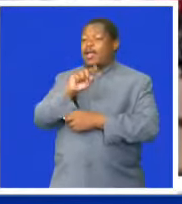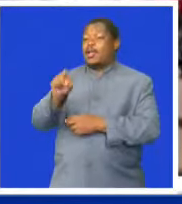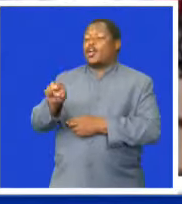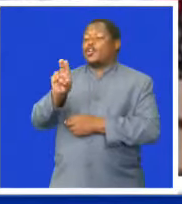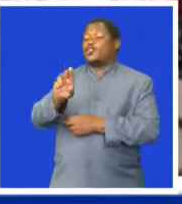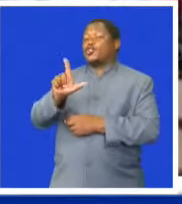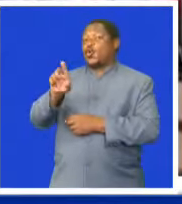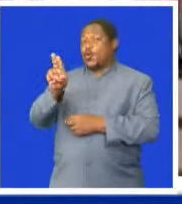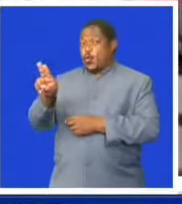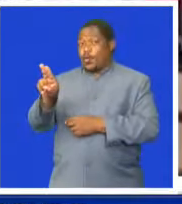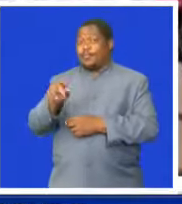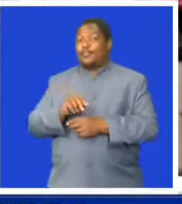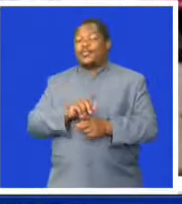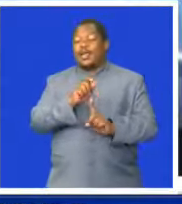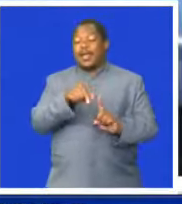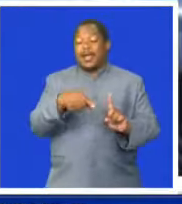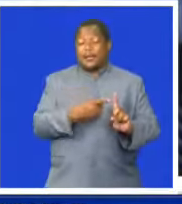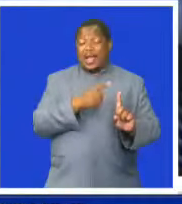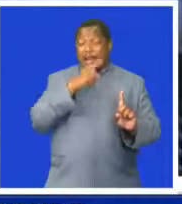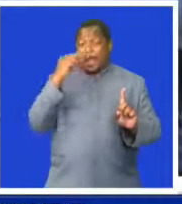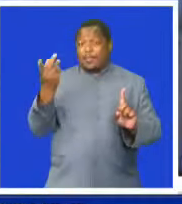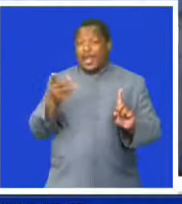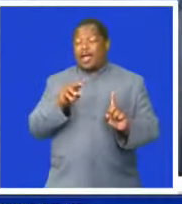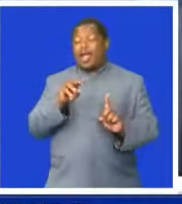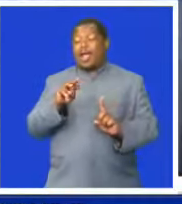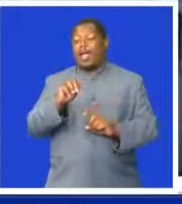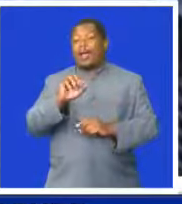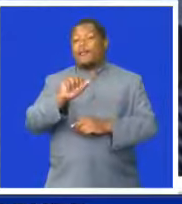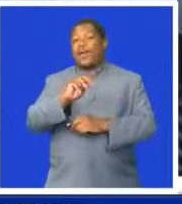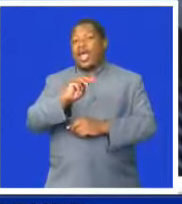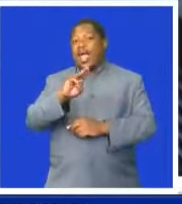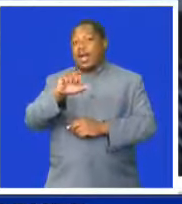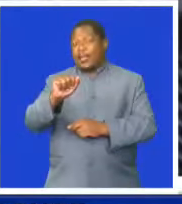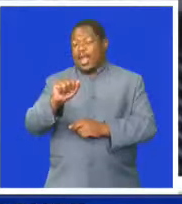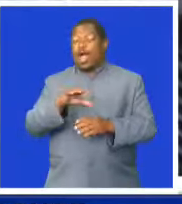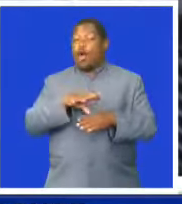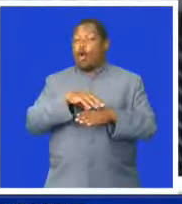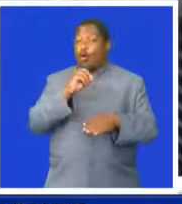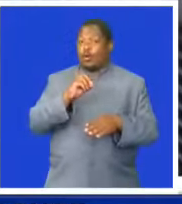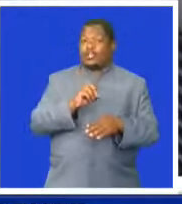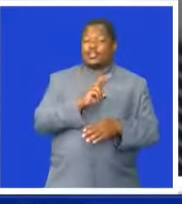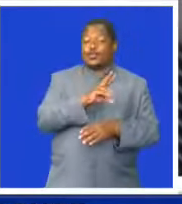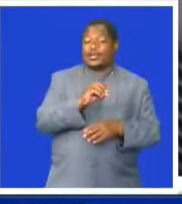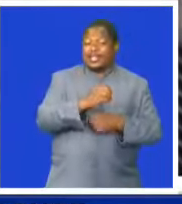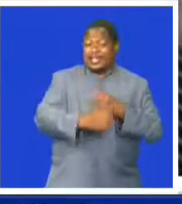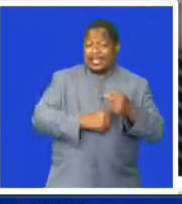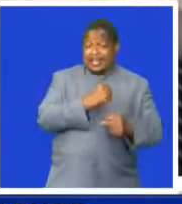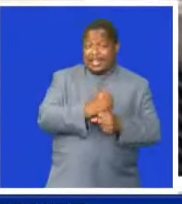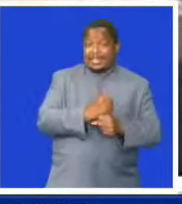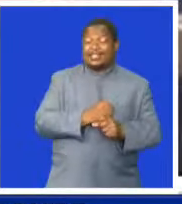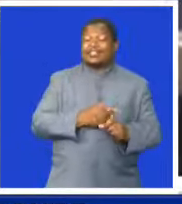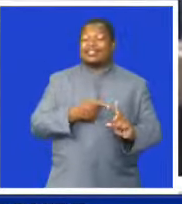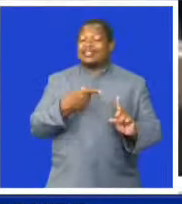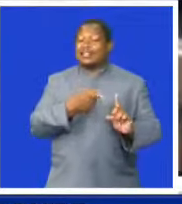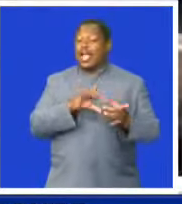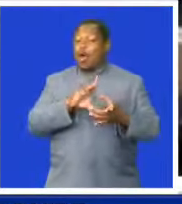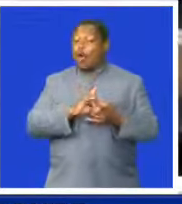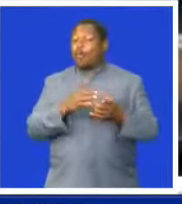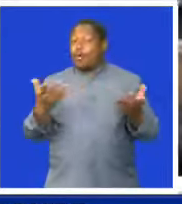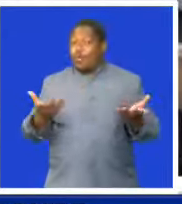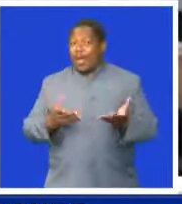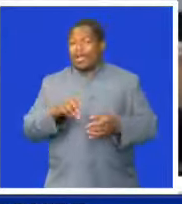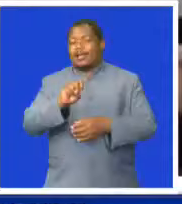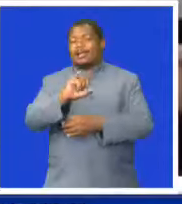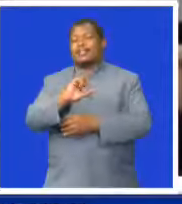lengemashumi lamabili. Mamba wasesigcaweni usolakala ukuthi wabulala inyamane Samson Mafikizolo mhlaka 14